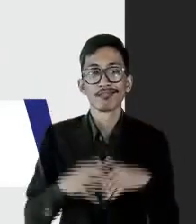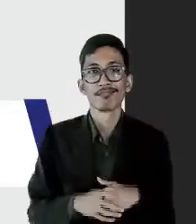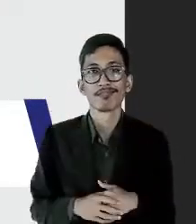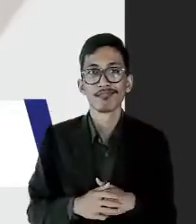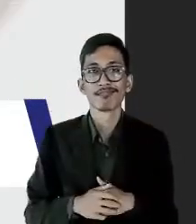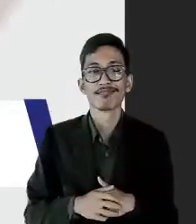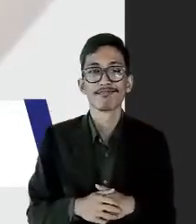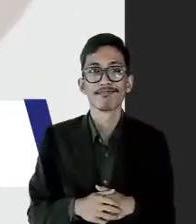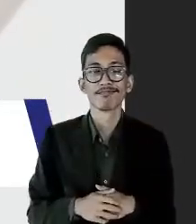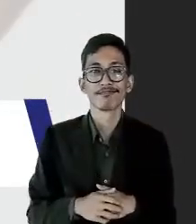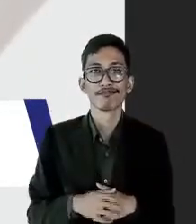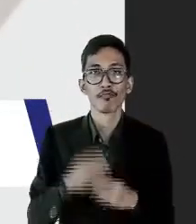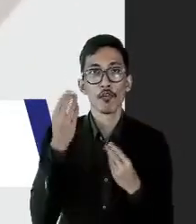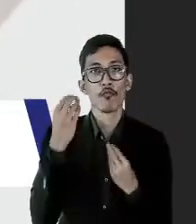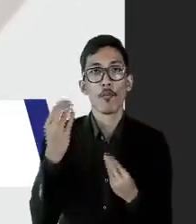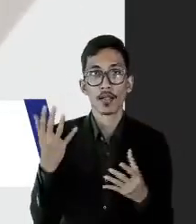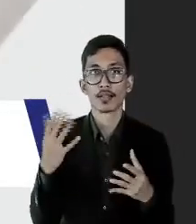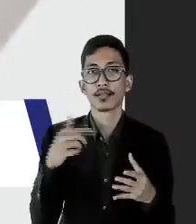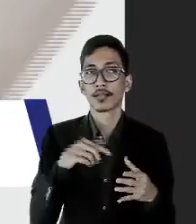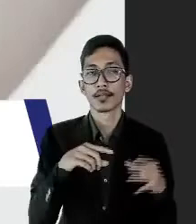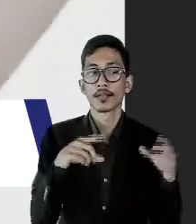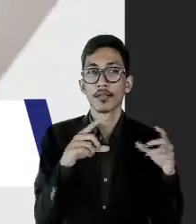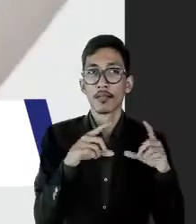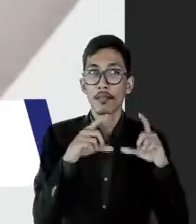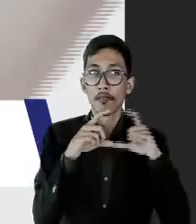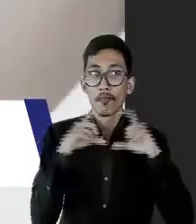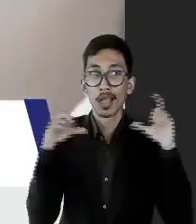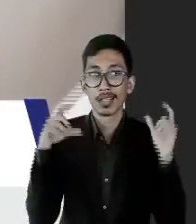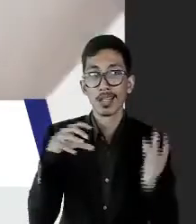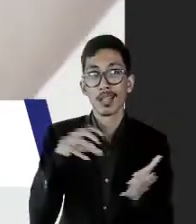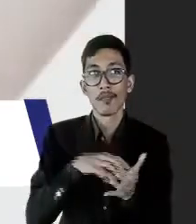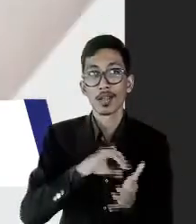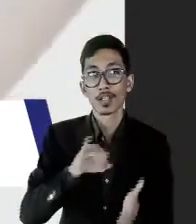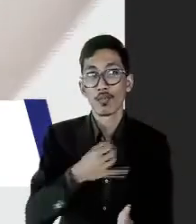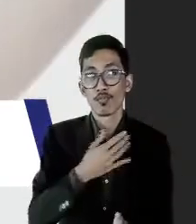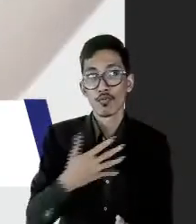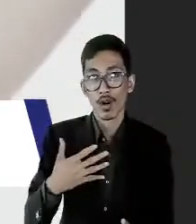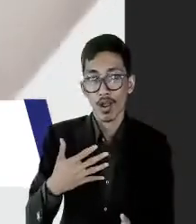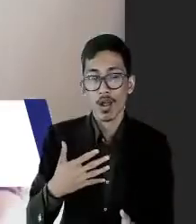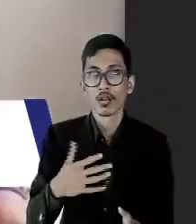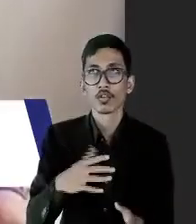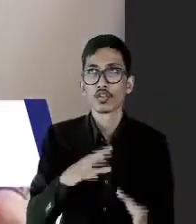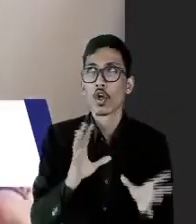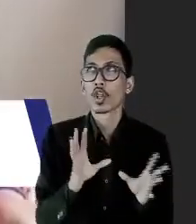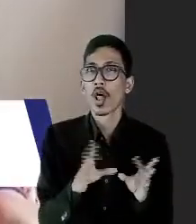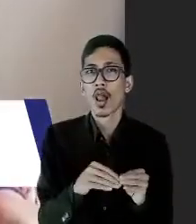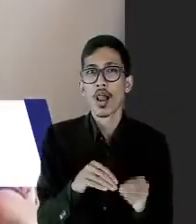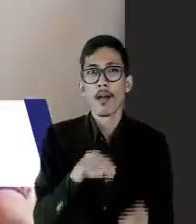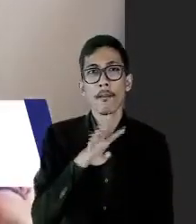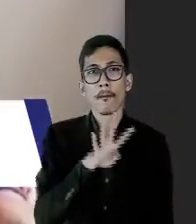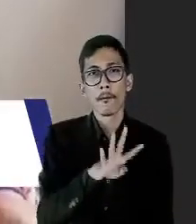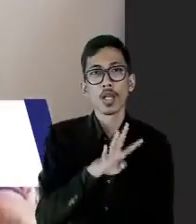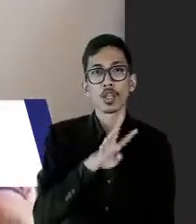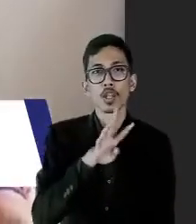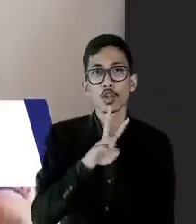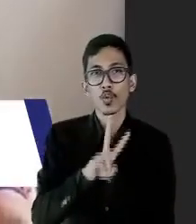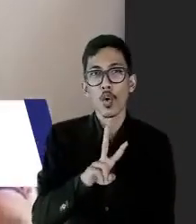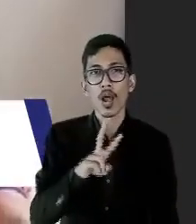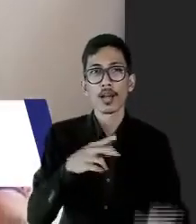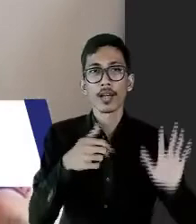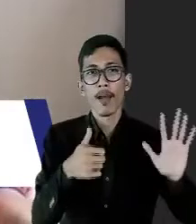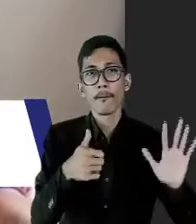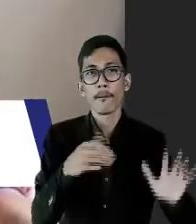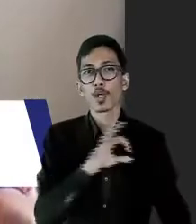yang tersedia di Kota Jayapura itu berjumlah 426.000,